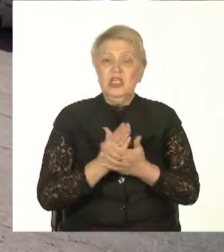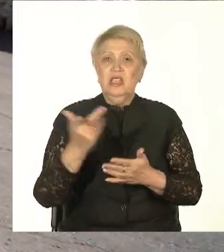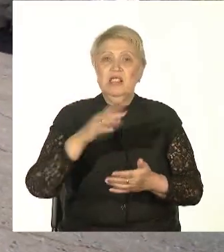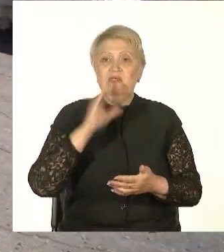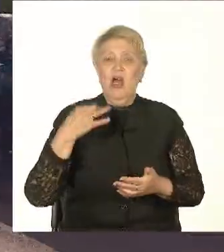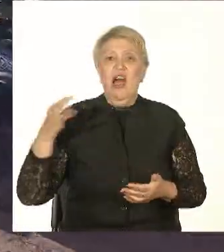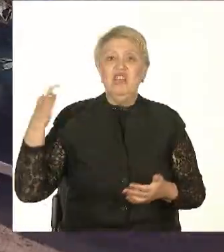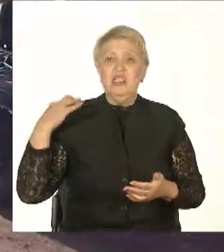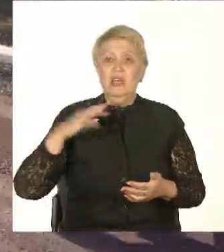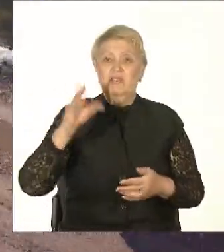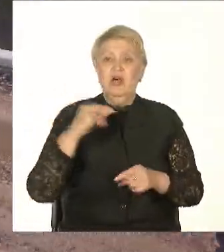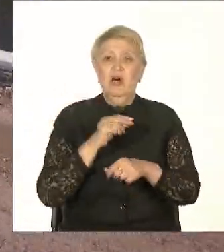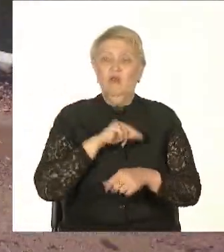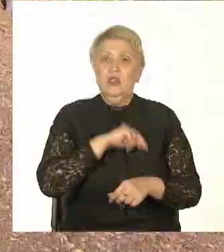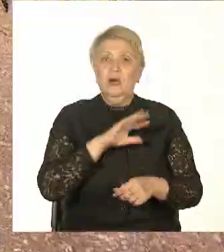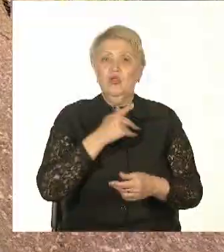рядовые работают по контракту.